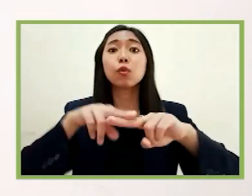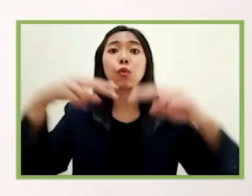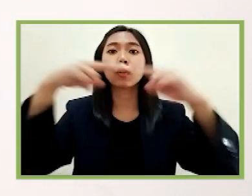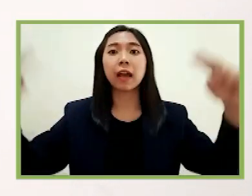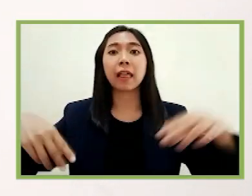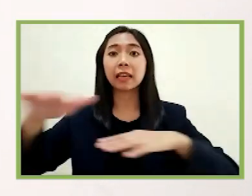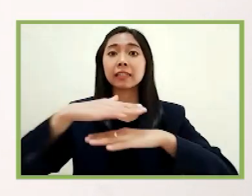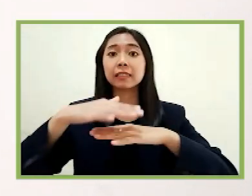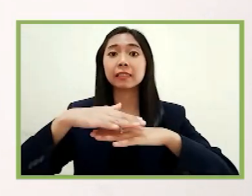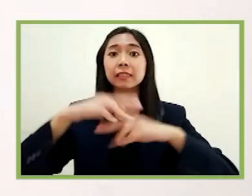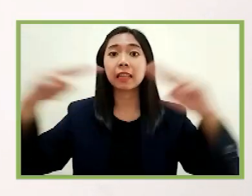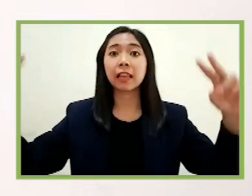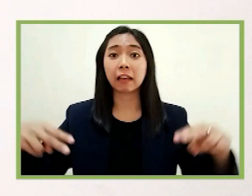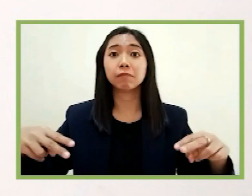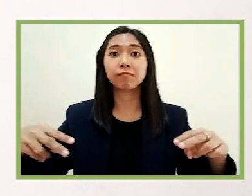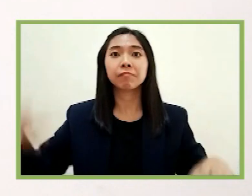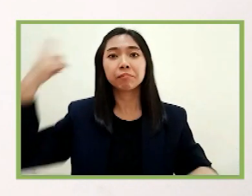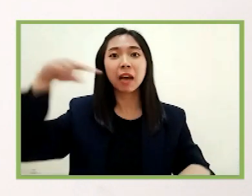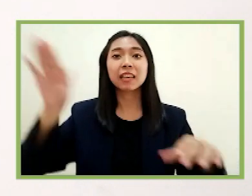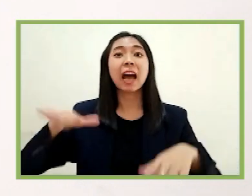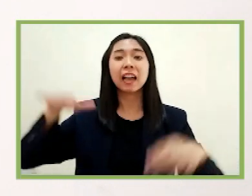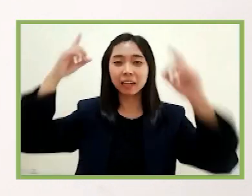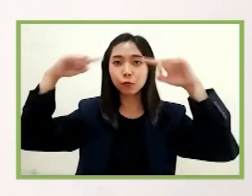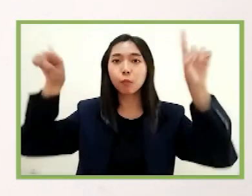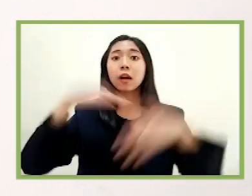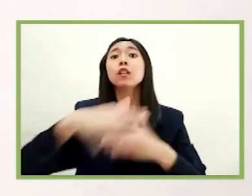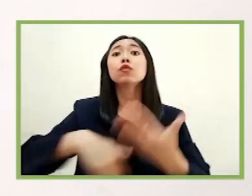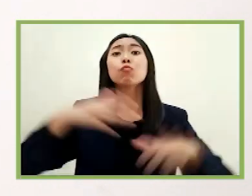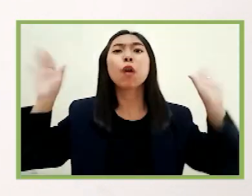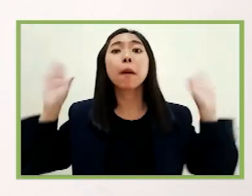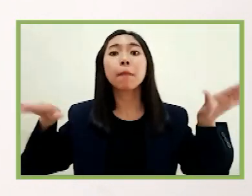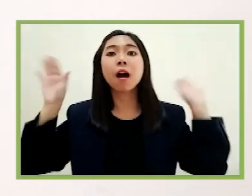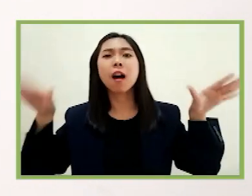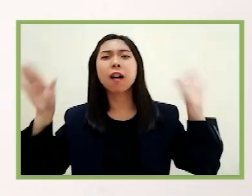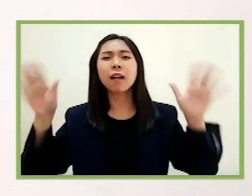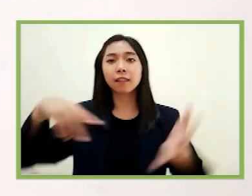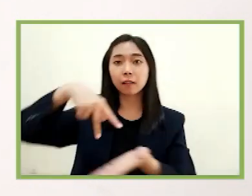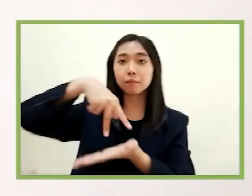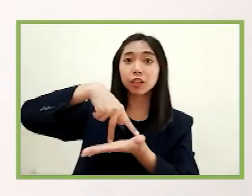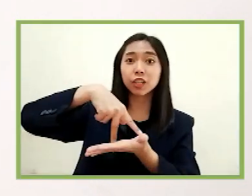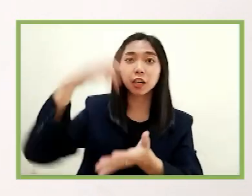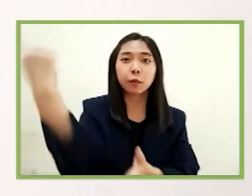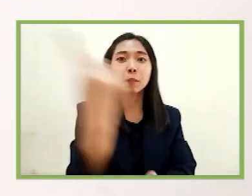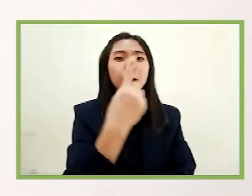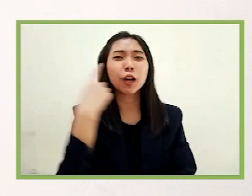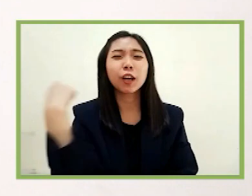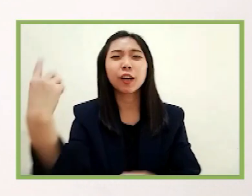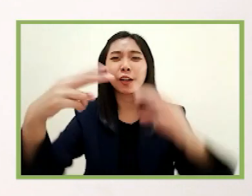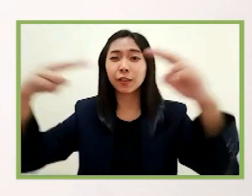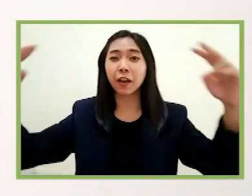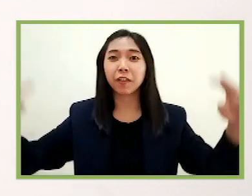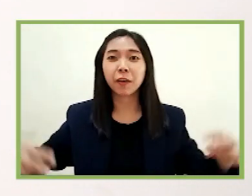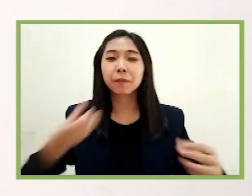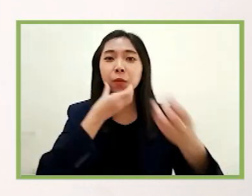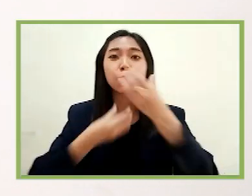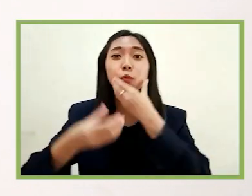dan bagi anak domba dan semua malaikat berdiri mengelilingi tahta dan tua-tua